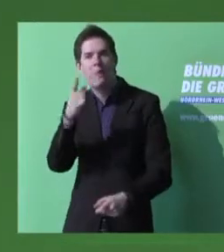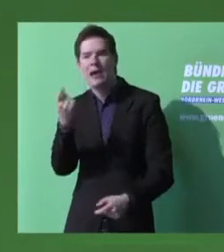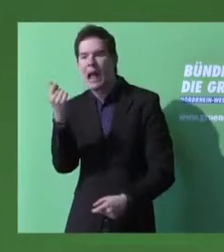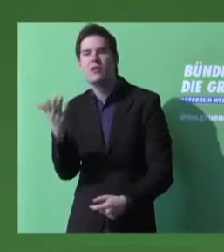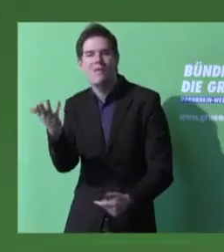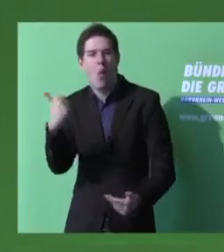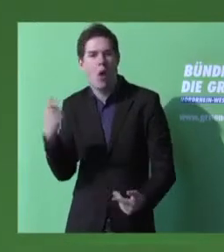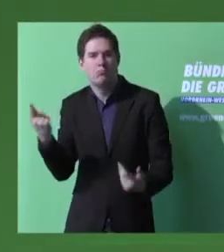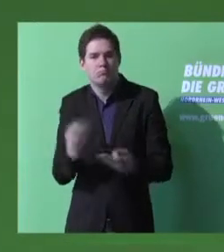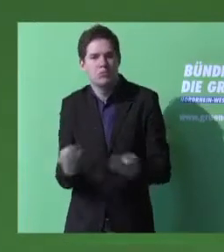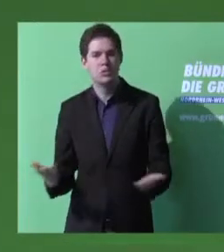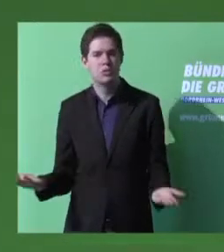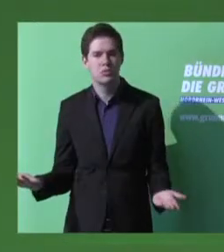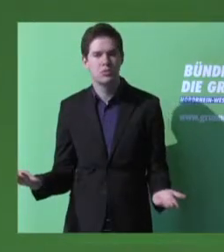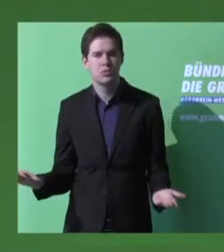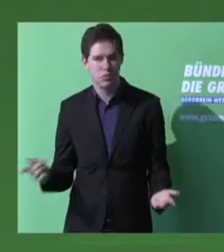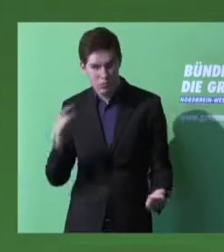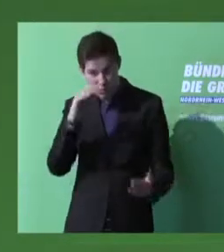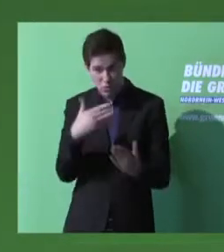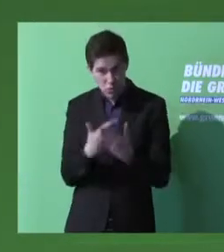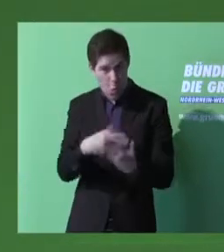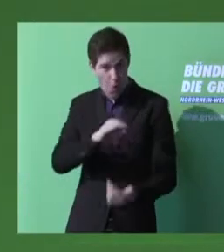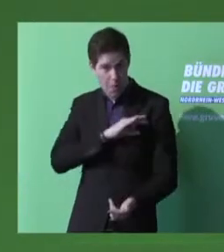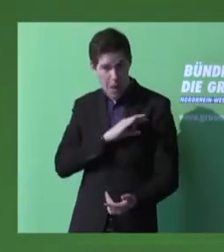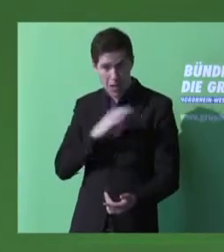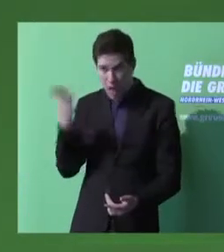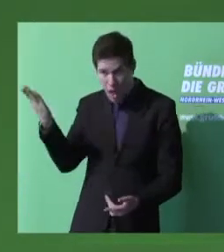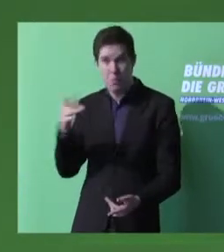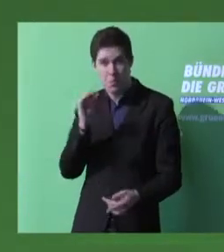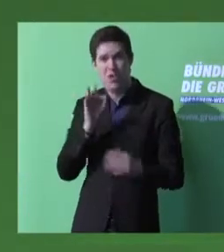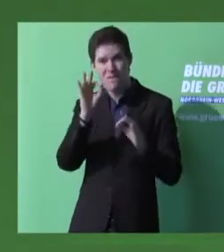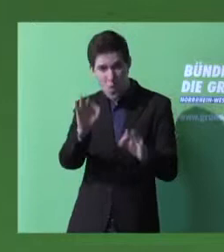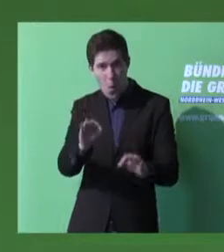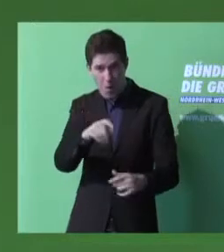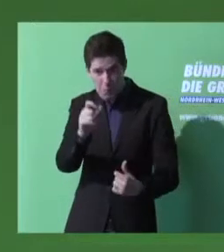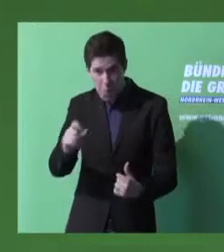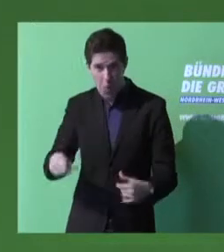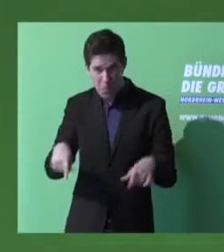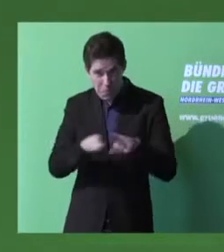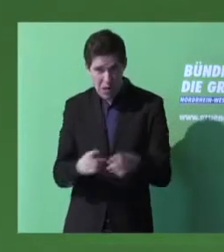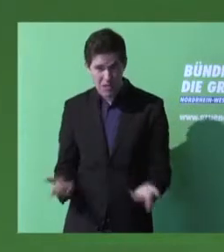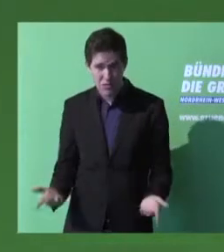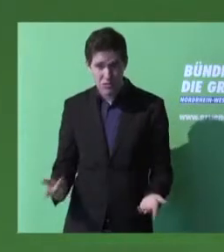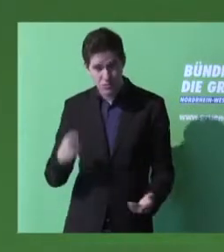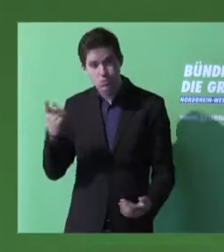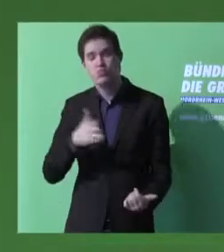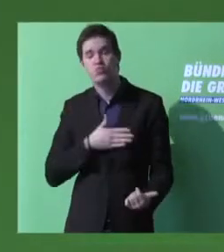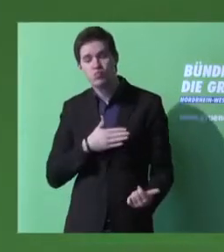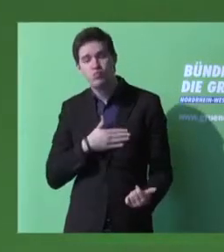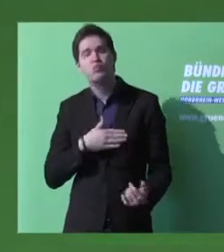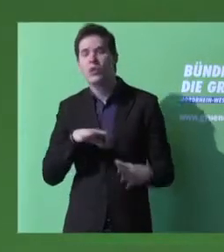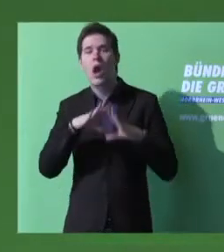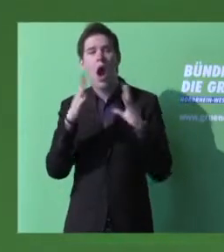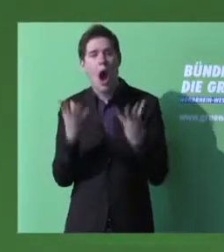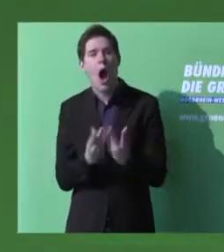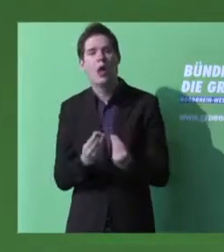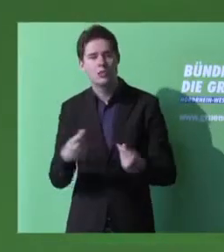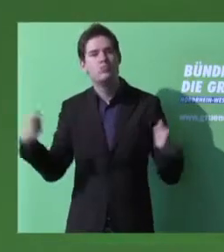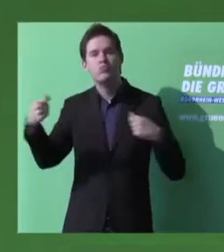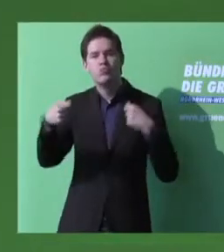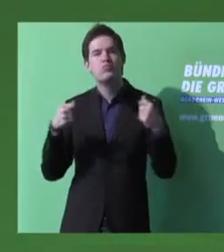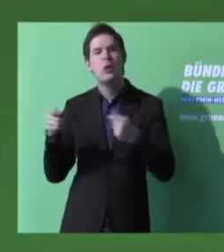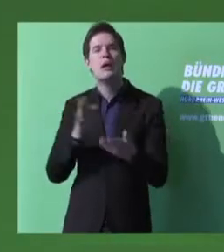Liebe Freundinnen und Freunde, das ist eine Partei, die nennt sich bürgerlich. Das ist eine Partei, die tut immer so, als sei alles solide